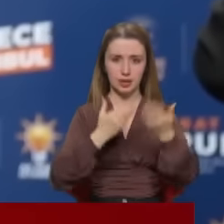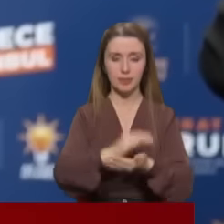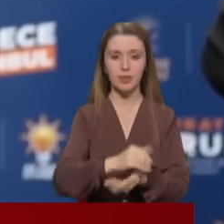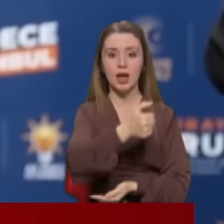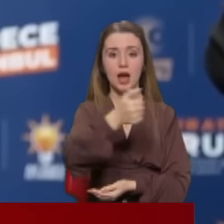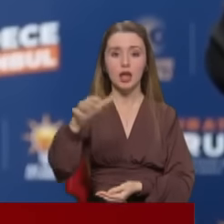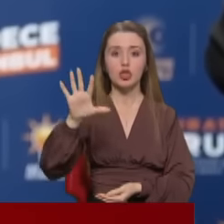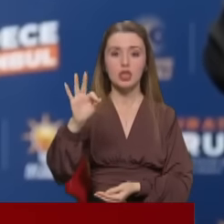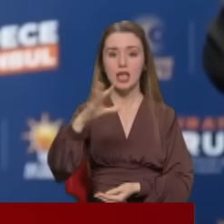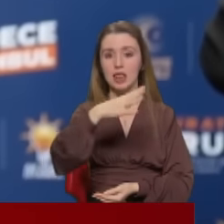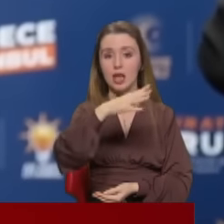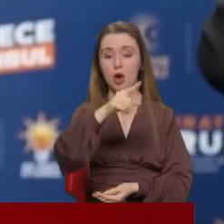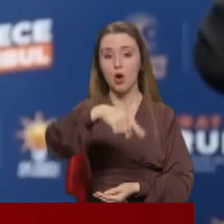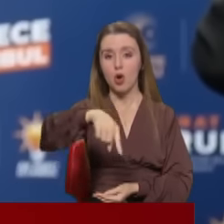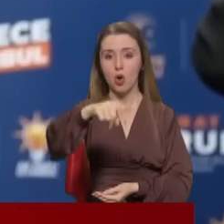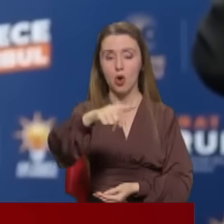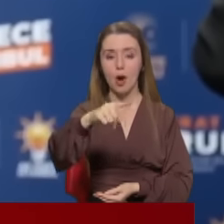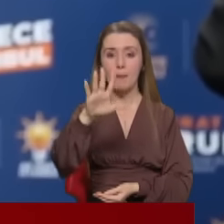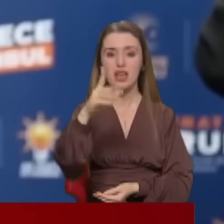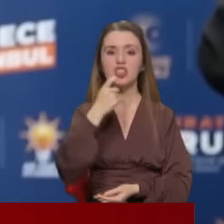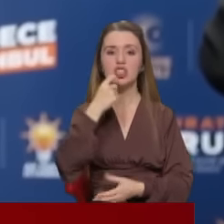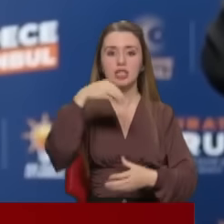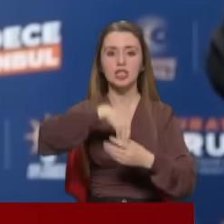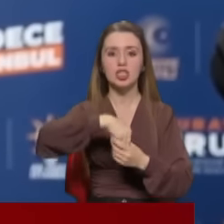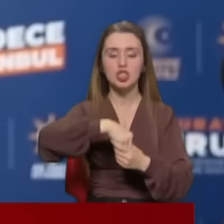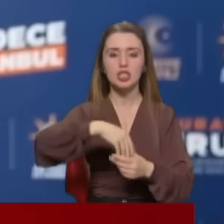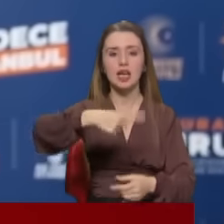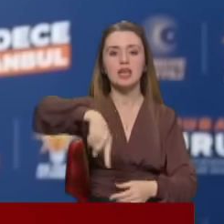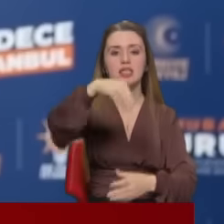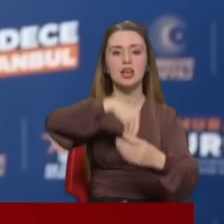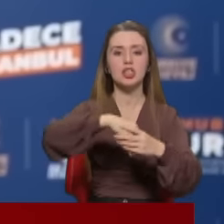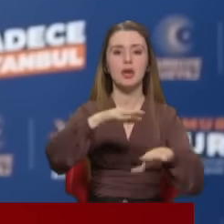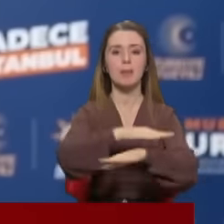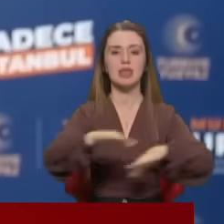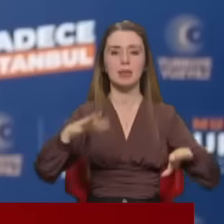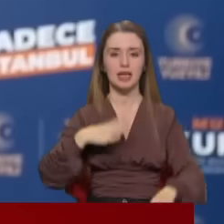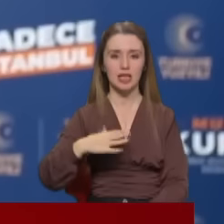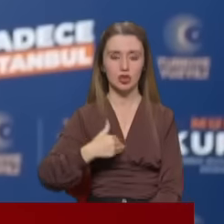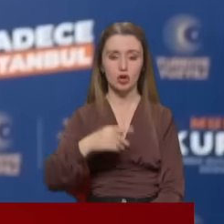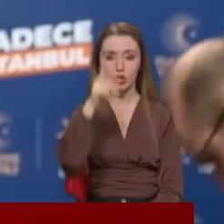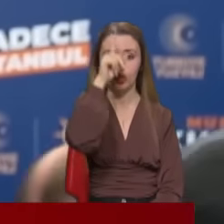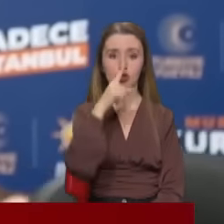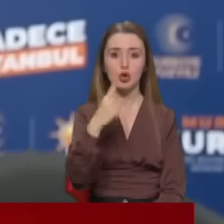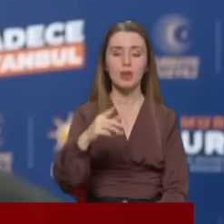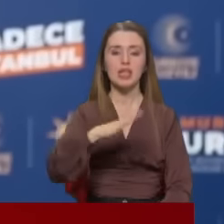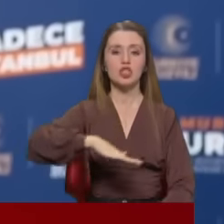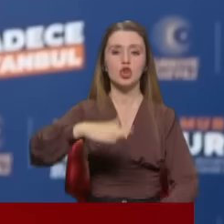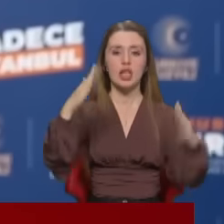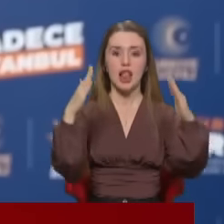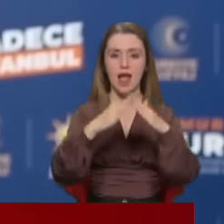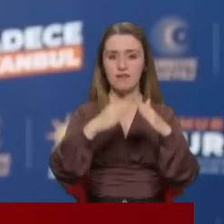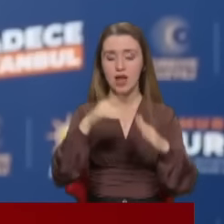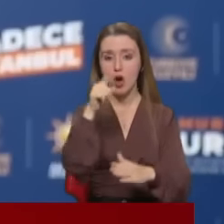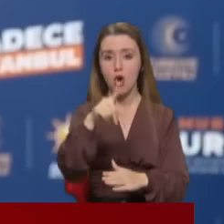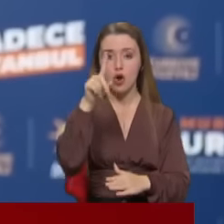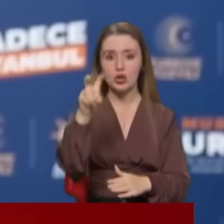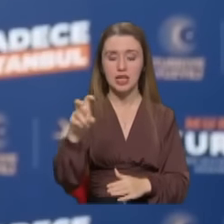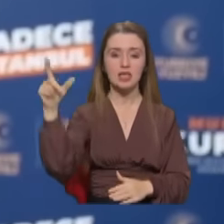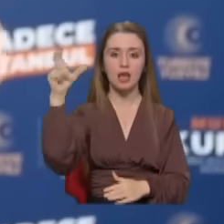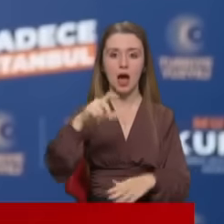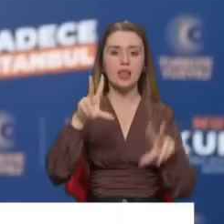650 bin yuvayı 5 yılda sizler için bitireceğiz. 100 bin sosyal konutu 18